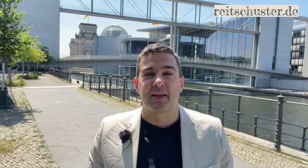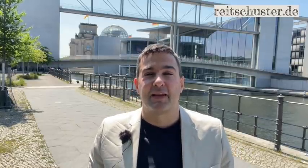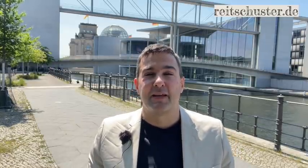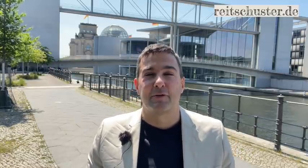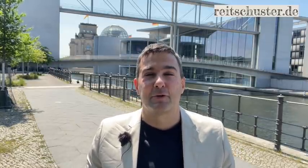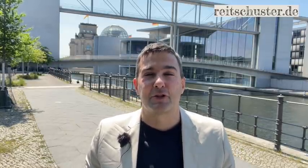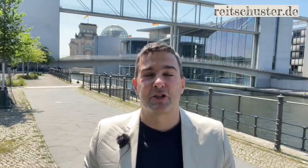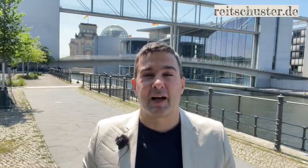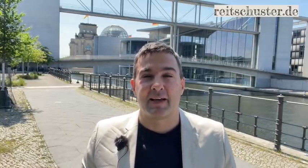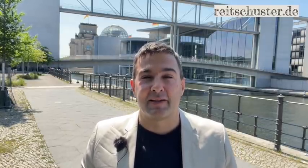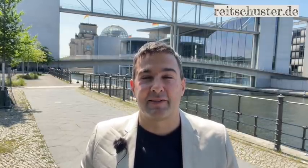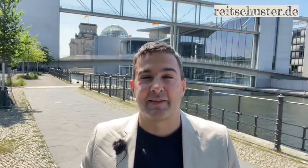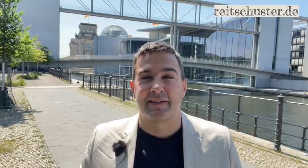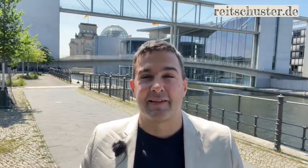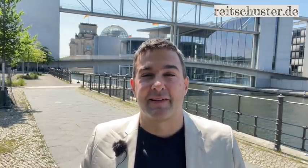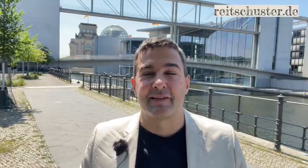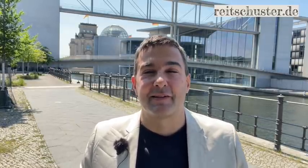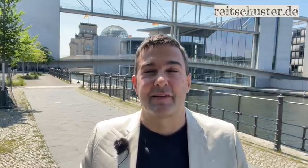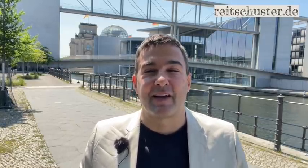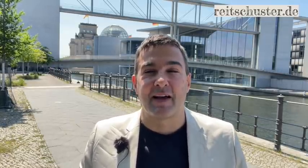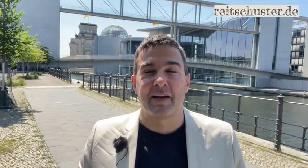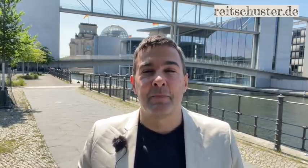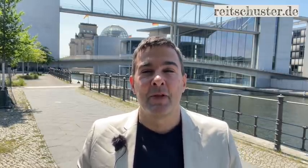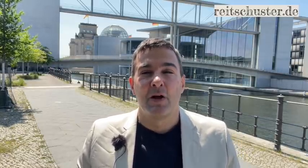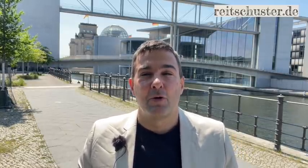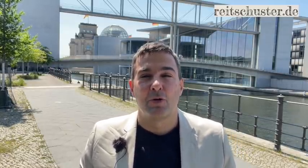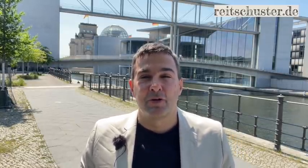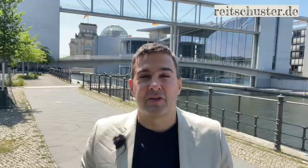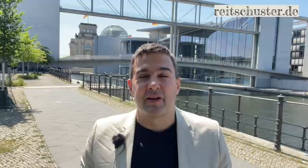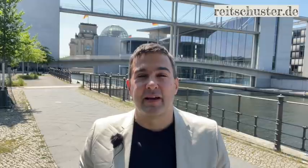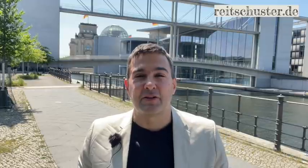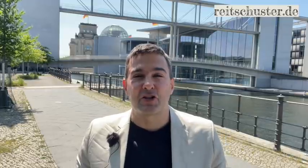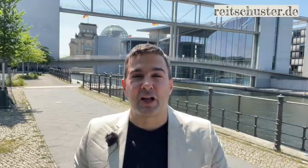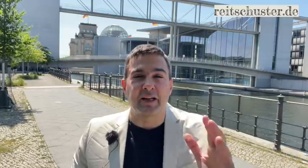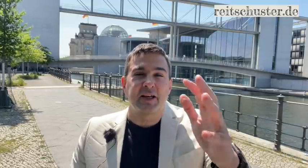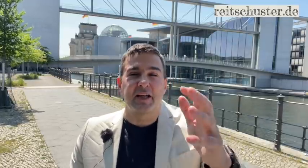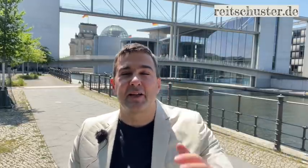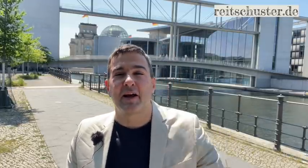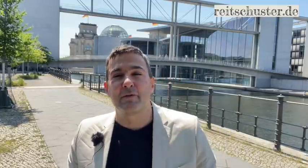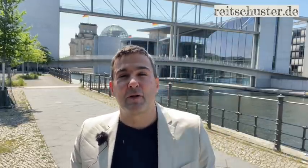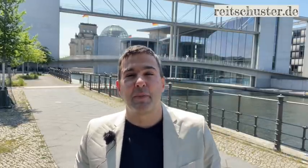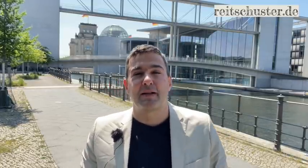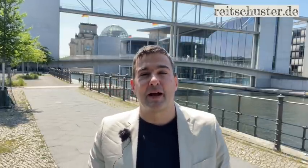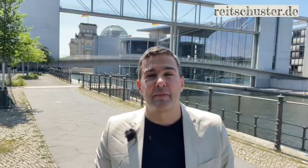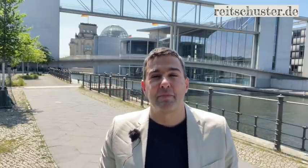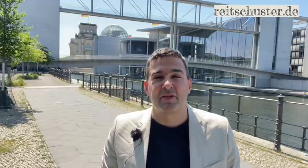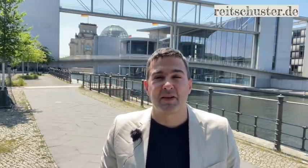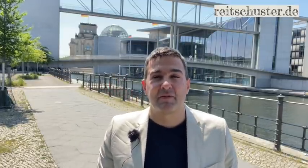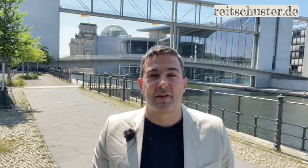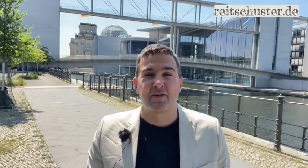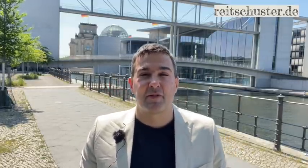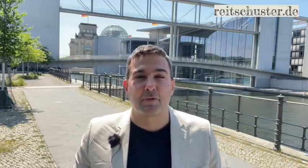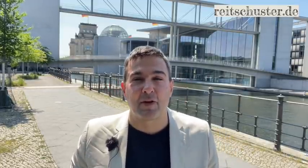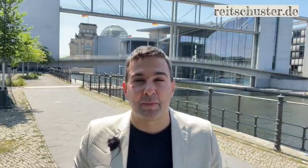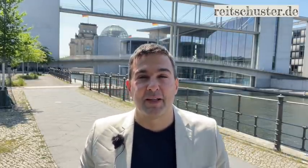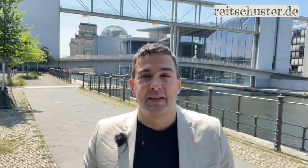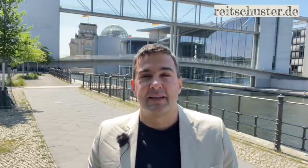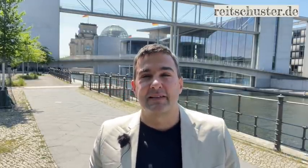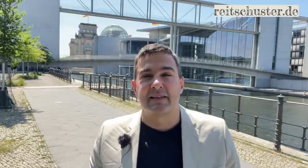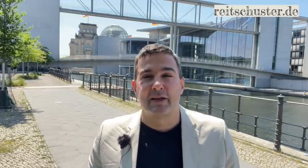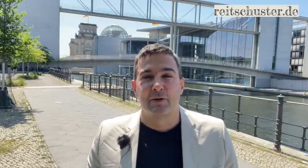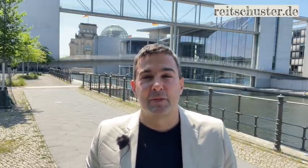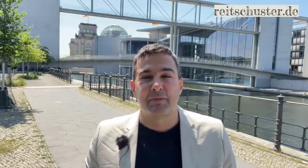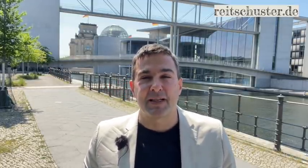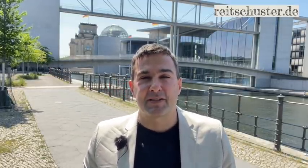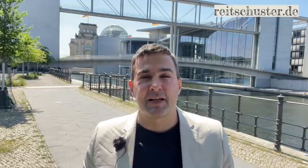diesem Regierungsstreit sage. Und jetzt schneide ich Ihnen da einfach mal ein bisschen was zusammen.